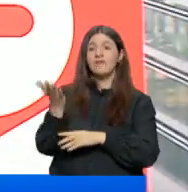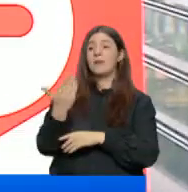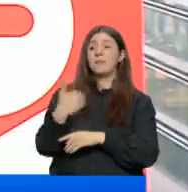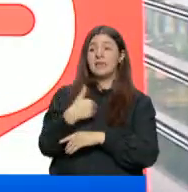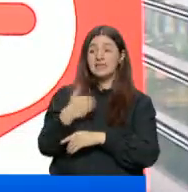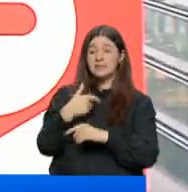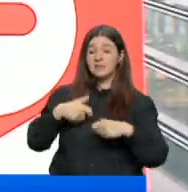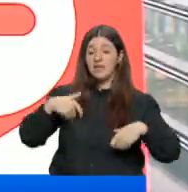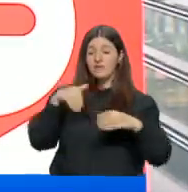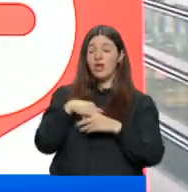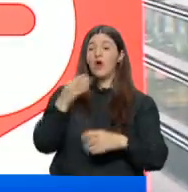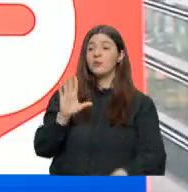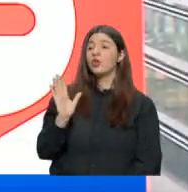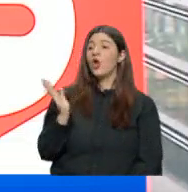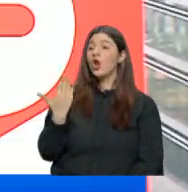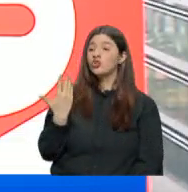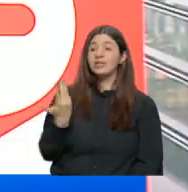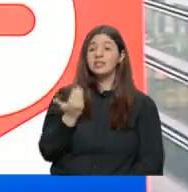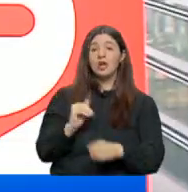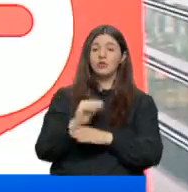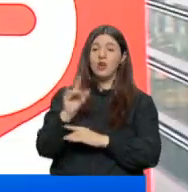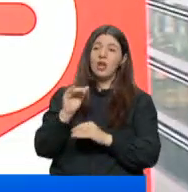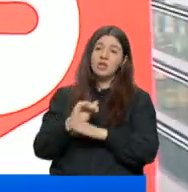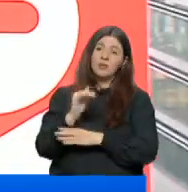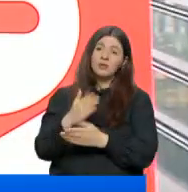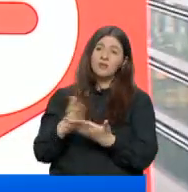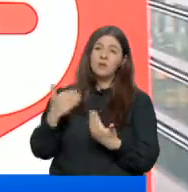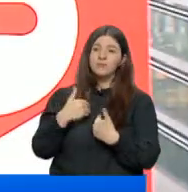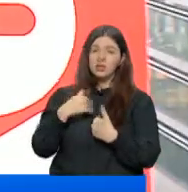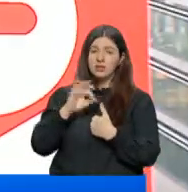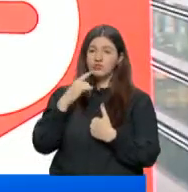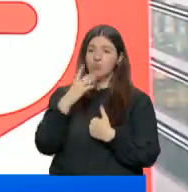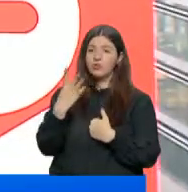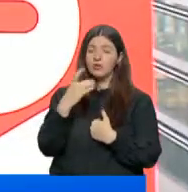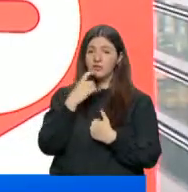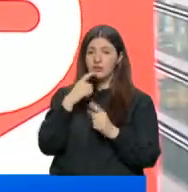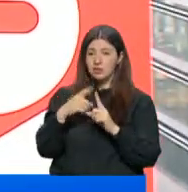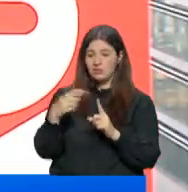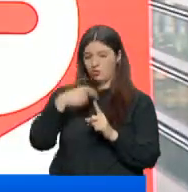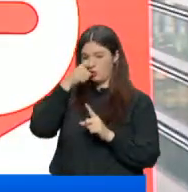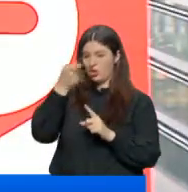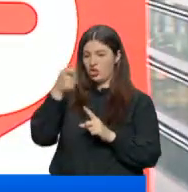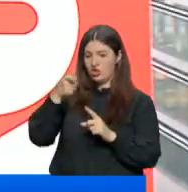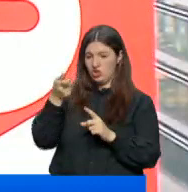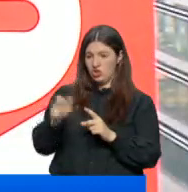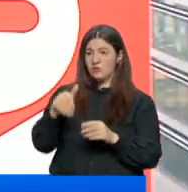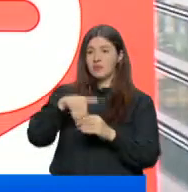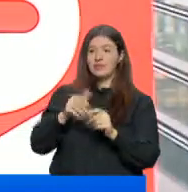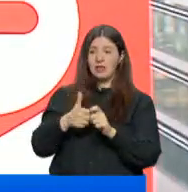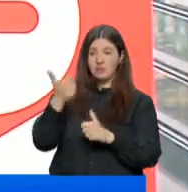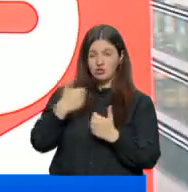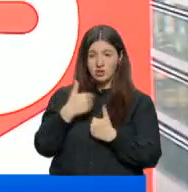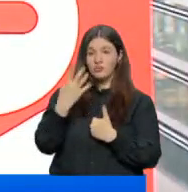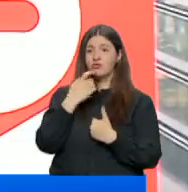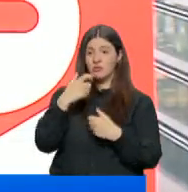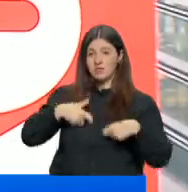biz milletvekili olmadan önce nasıl yaşıyorsak öyle yaşamaya devam ediyoruz. Bakın ben net söyleyeyim. 4 yıldır ben Türkiye İşçi Partisi'nin genel başkanıyım. 4